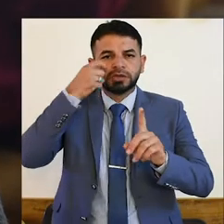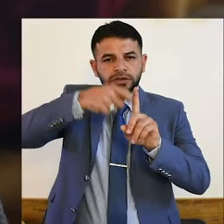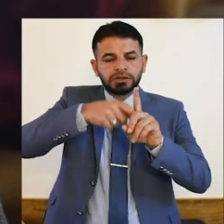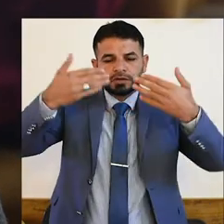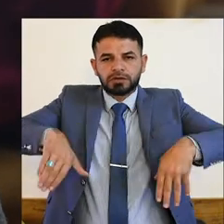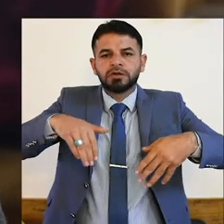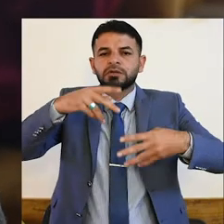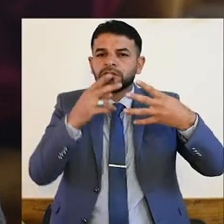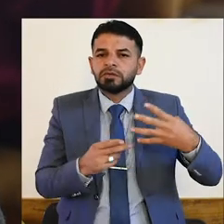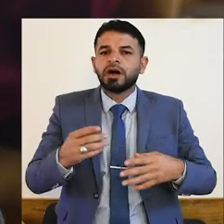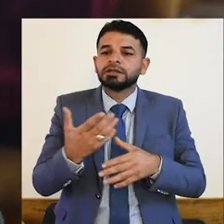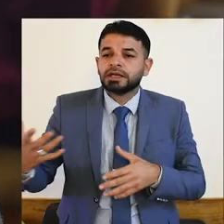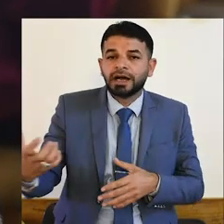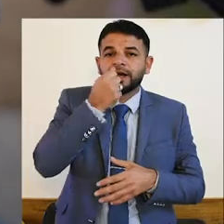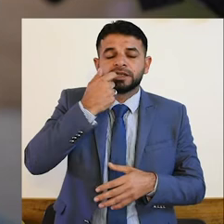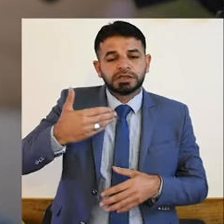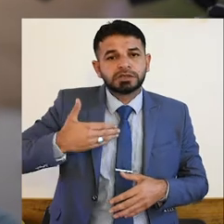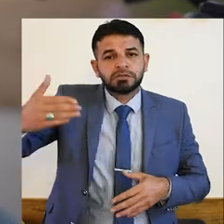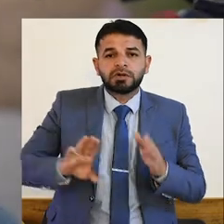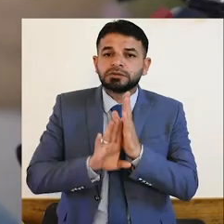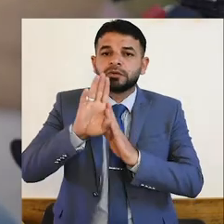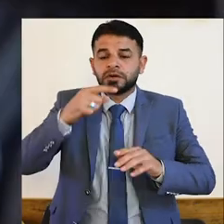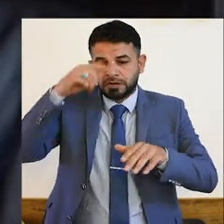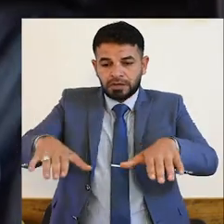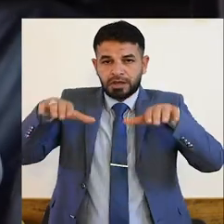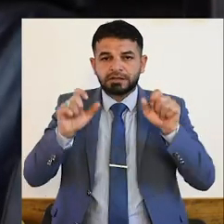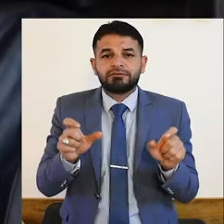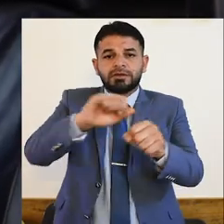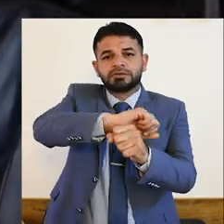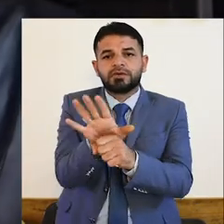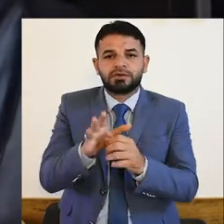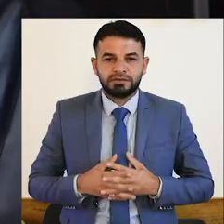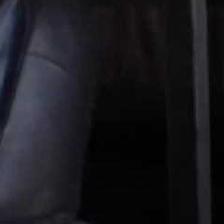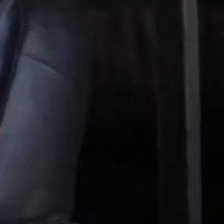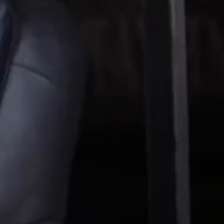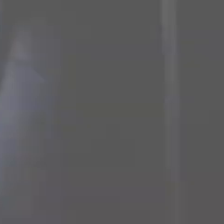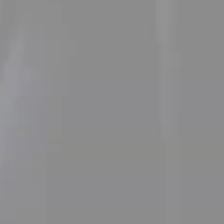ككساني كم أندام جيجي عنها بيت. الأسرار شعارنا.